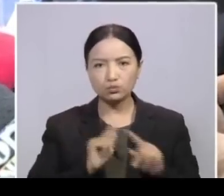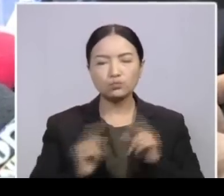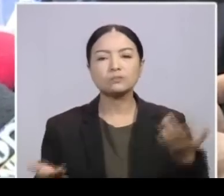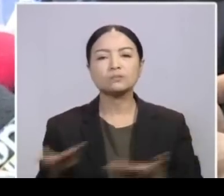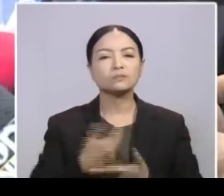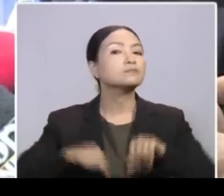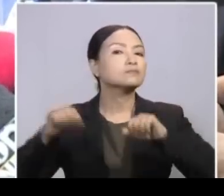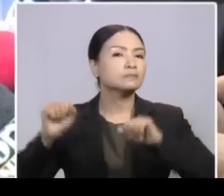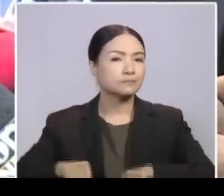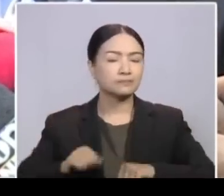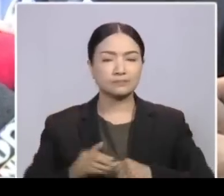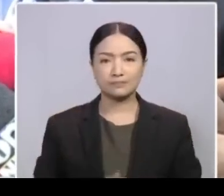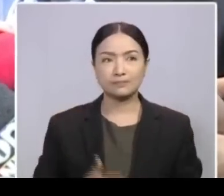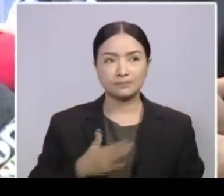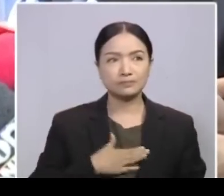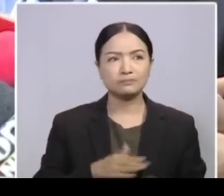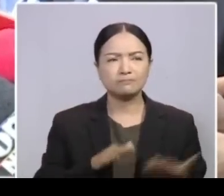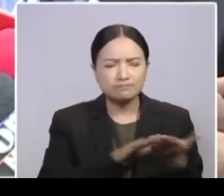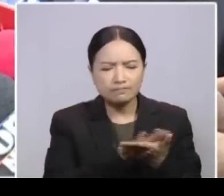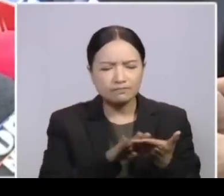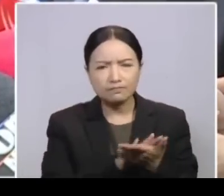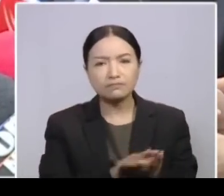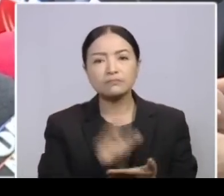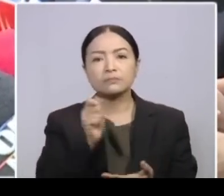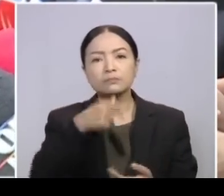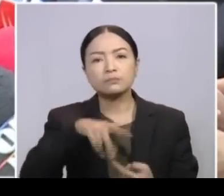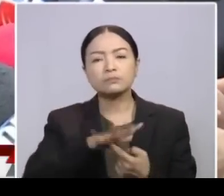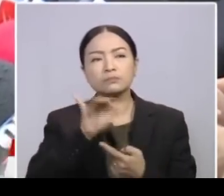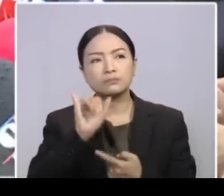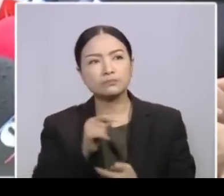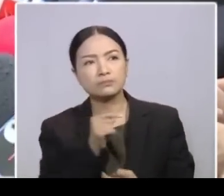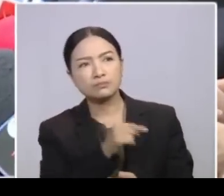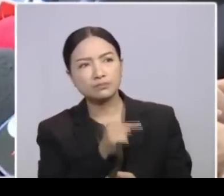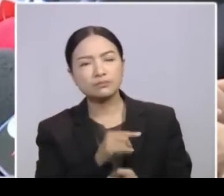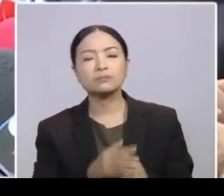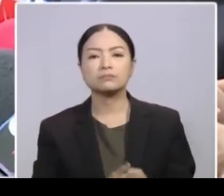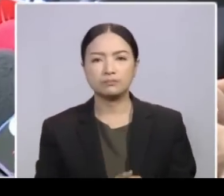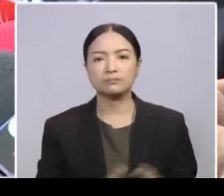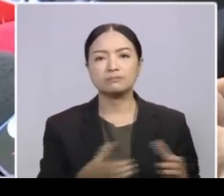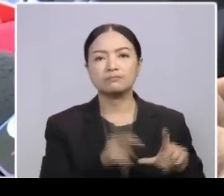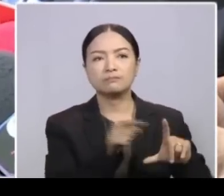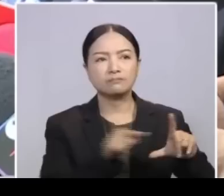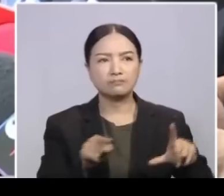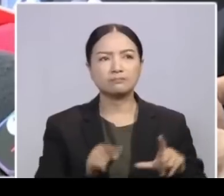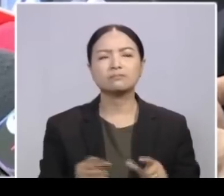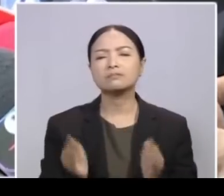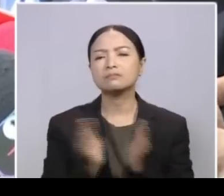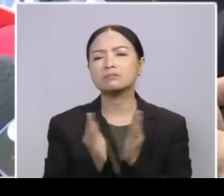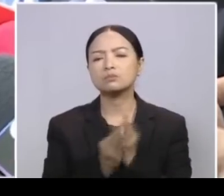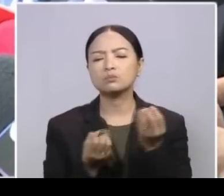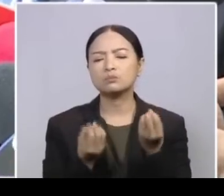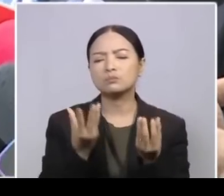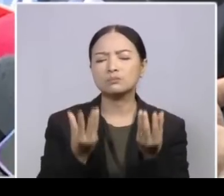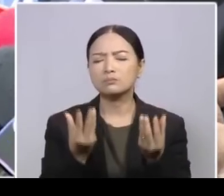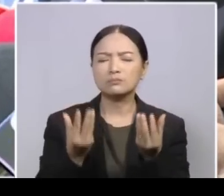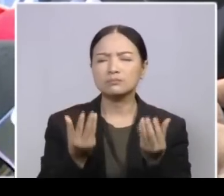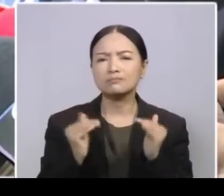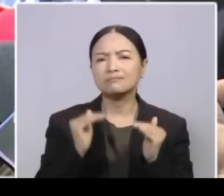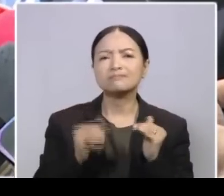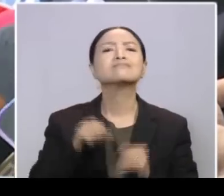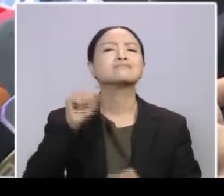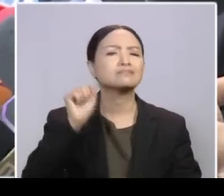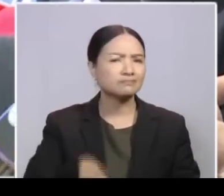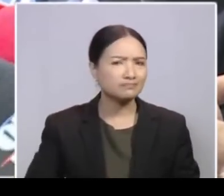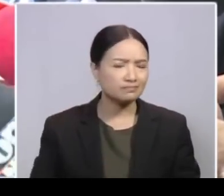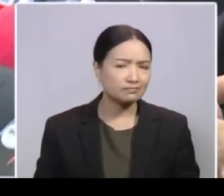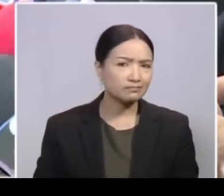น่าต้องขออภัยทางพรรคก้าวไกลด้วยนะครับเพราะว่าเราสูงไล่เลี่ยกันนะครับเราสูงไล่เลี่ยกันมันก็ยากแต่ละคนก็มี